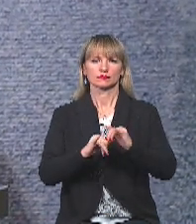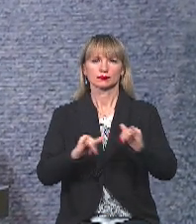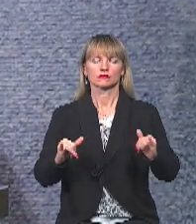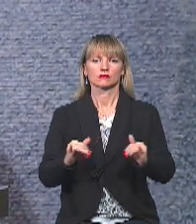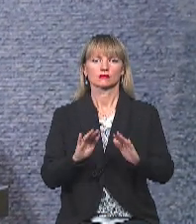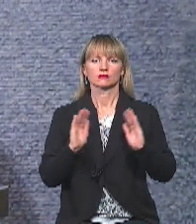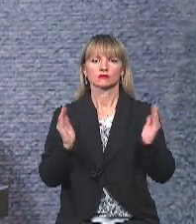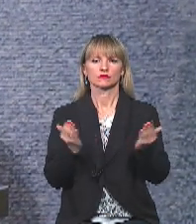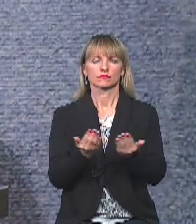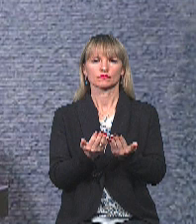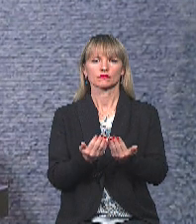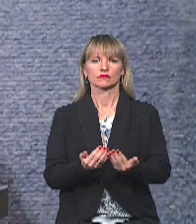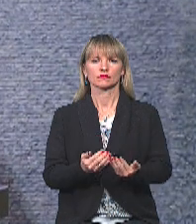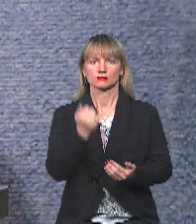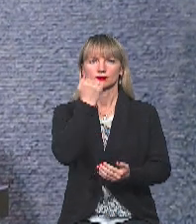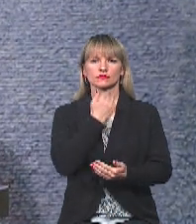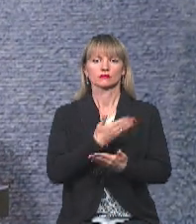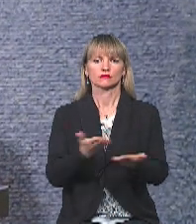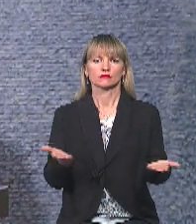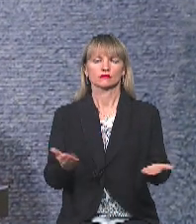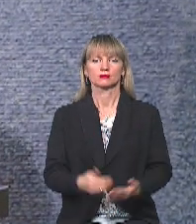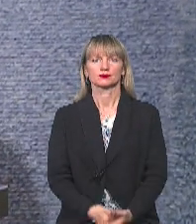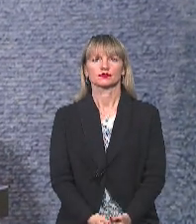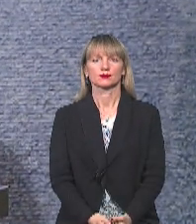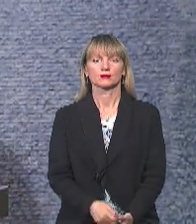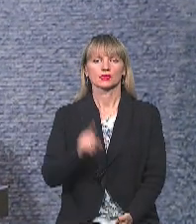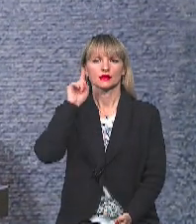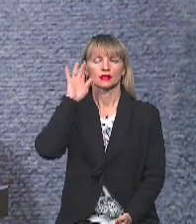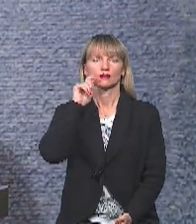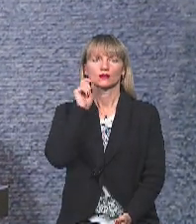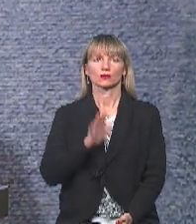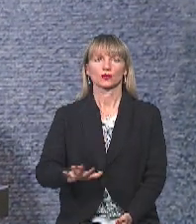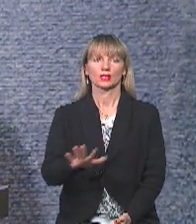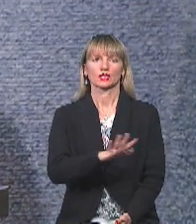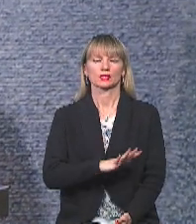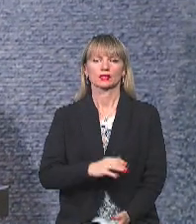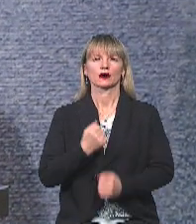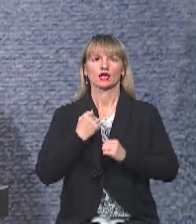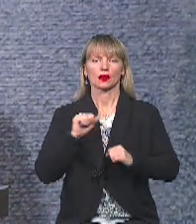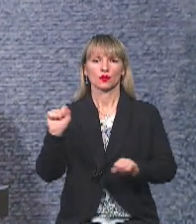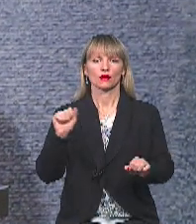зовні і всередині себе. Спасибі вам. Слава Україні! Героям слава!